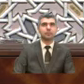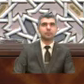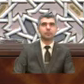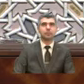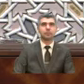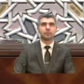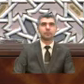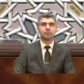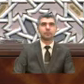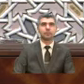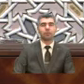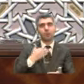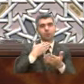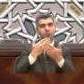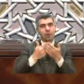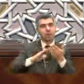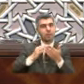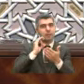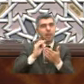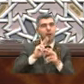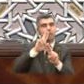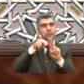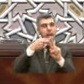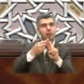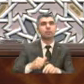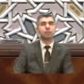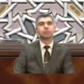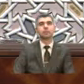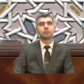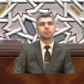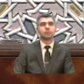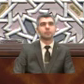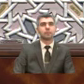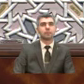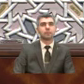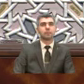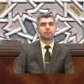شكرا السيد الوزير، وشكرا على حسن مساهمتكم في هذه الجلسة،